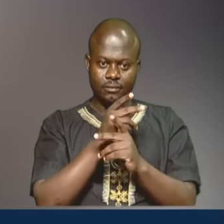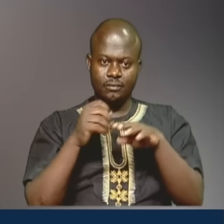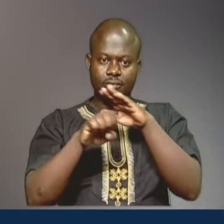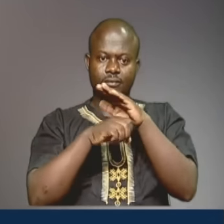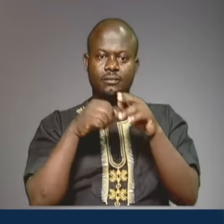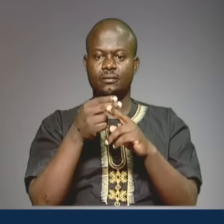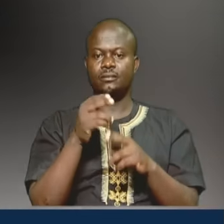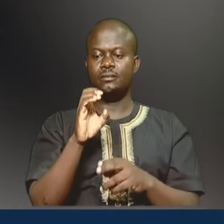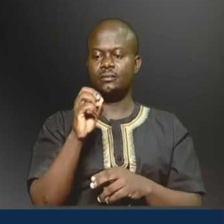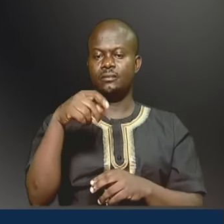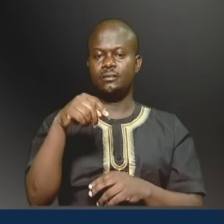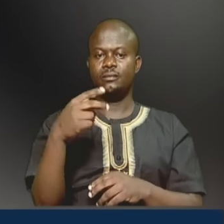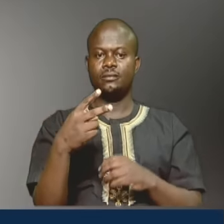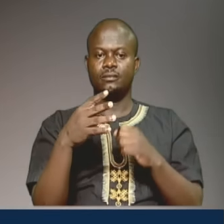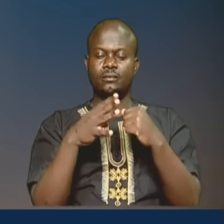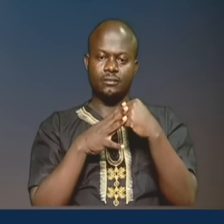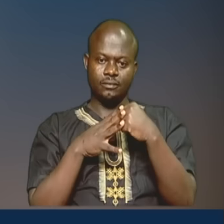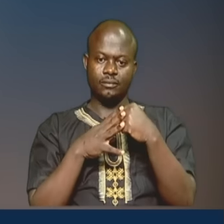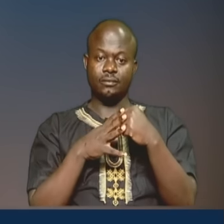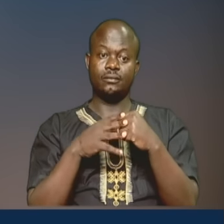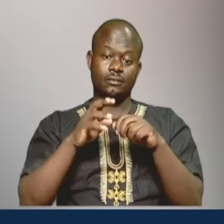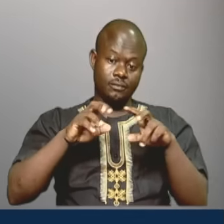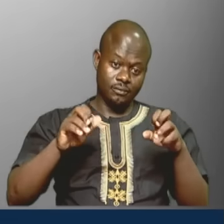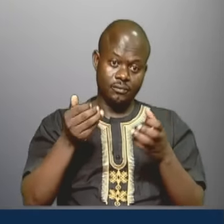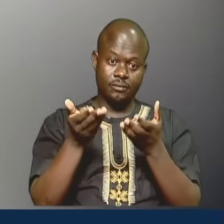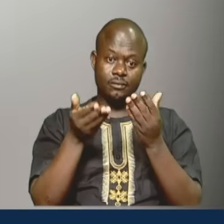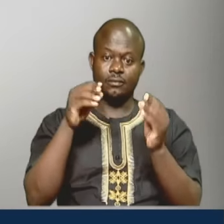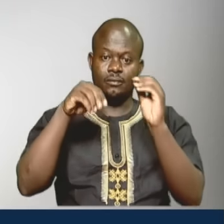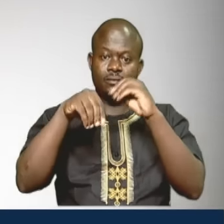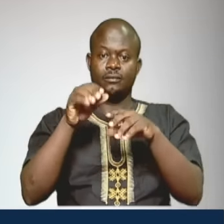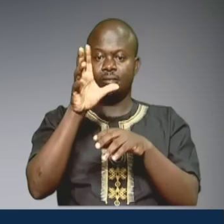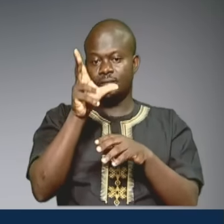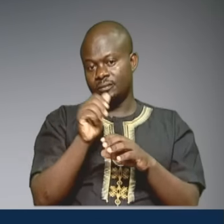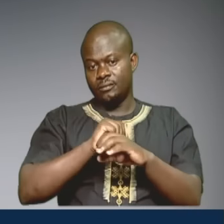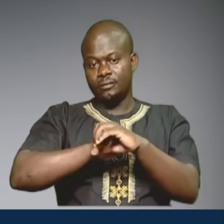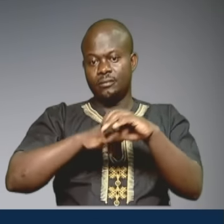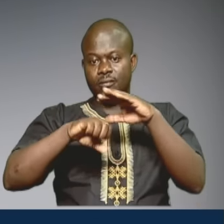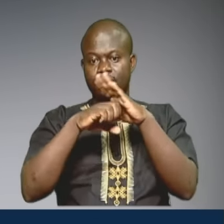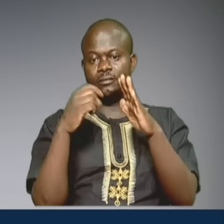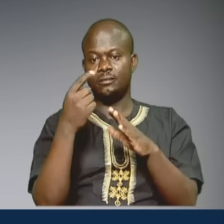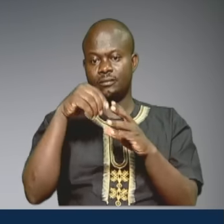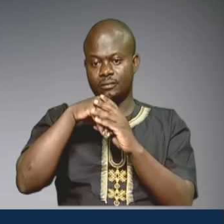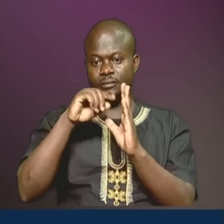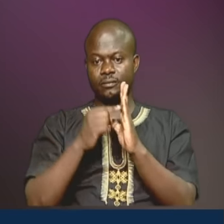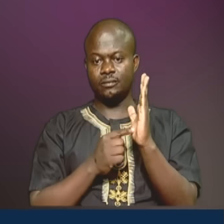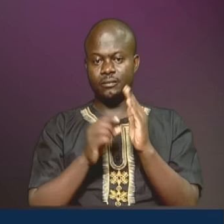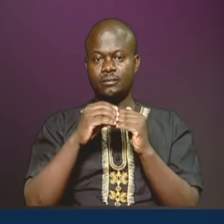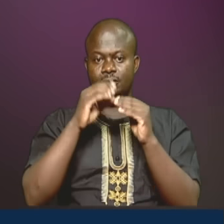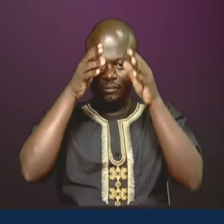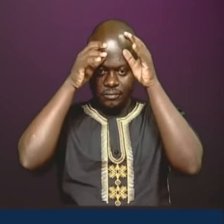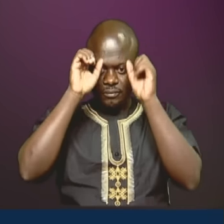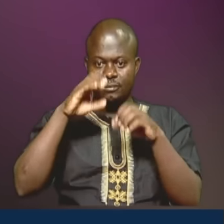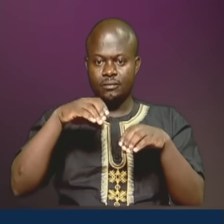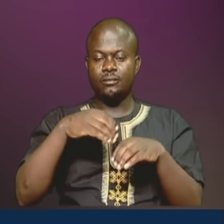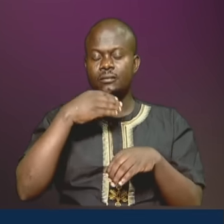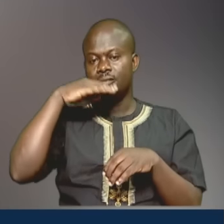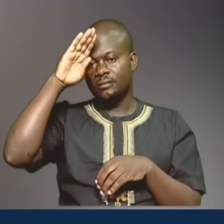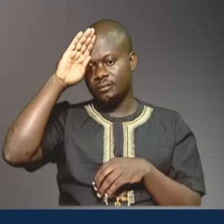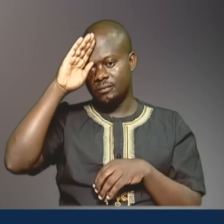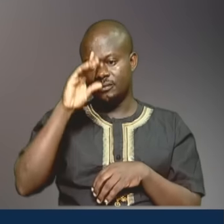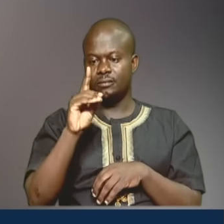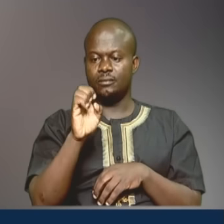nka COP29. Gupima umusanzu wa Afurika mu kurengera ibidukikije ni imwe mu ngingo yagarutsweho mu nama yari iyobowe na Perezida wa Congo Brazzaville